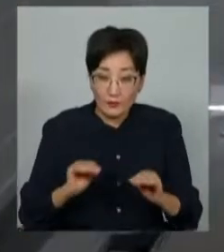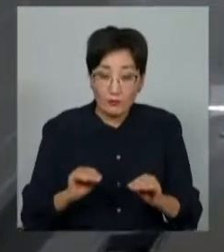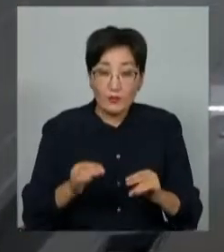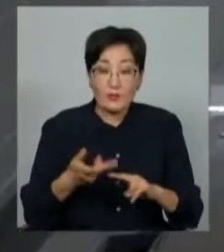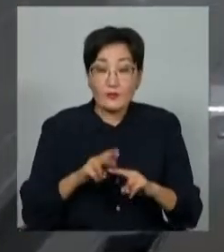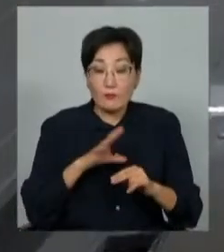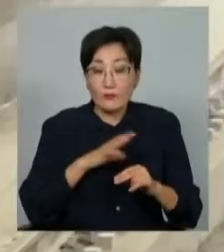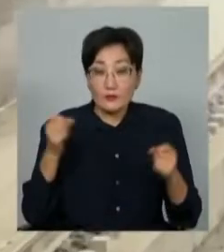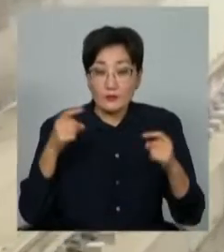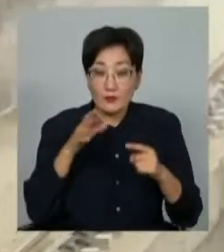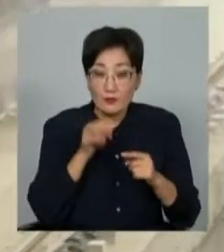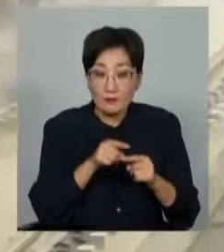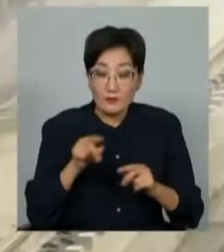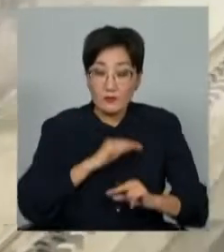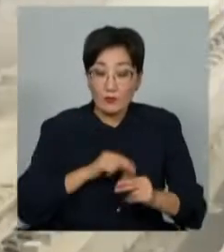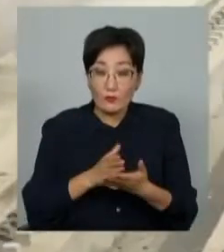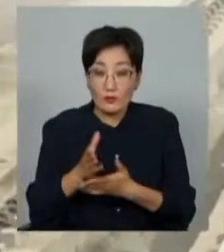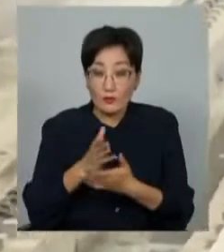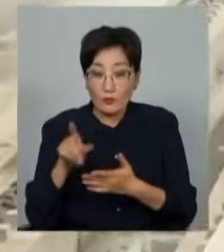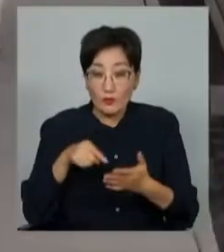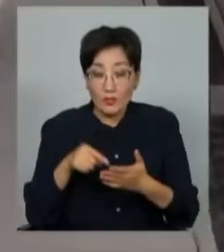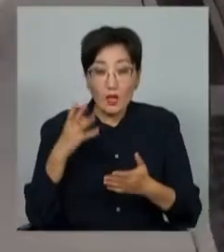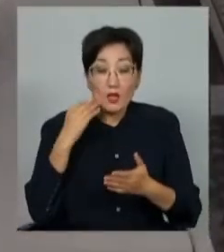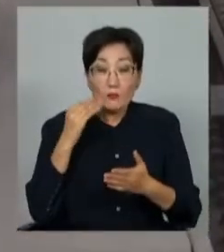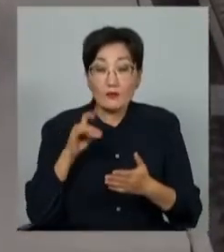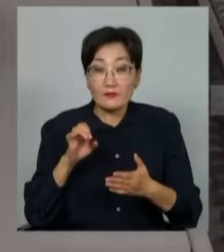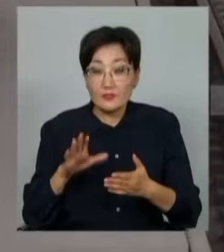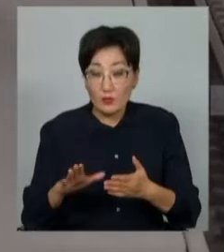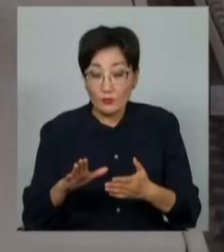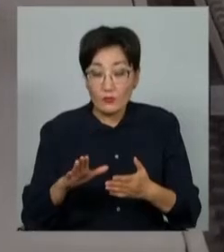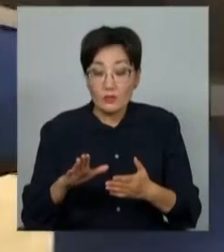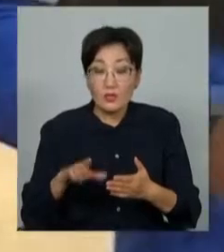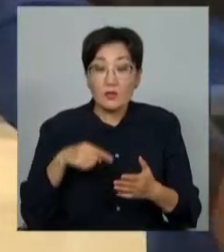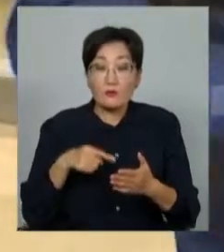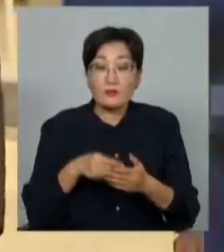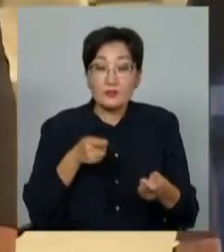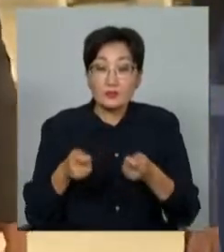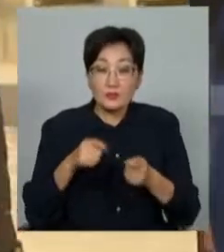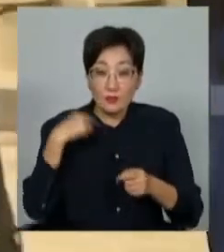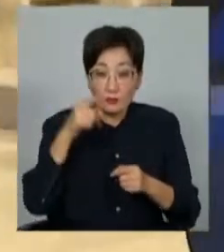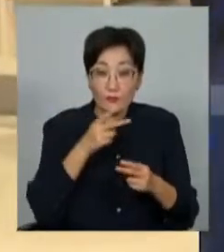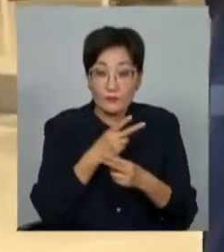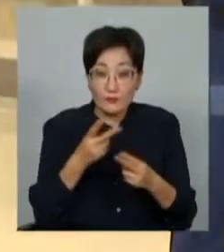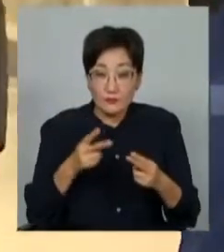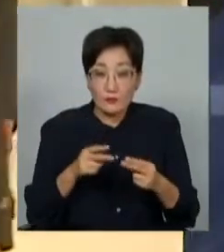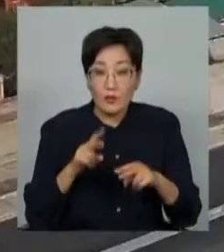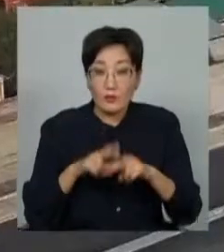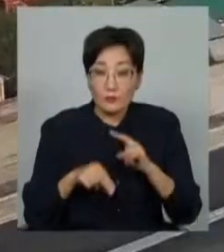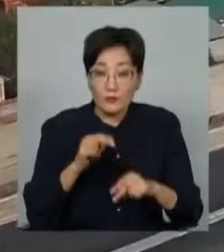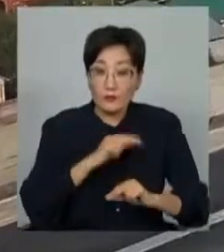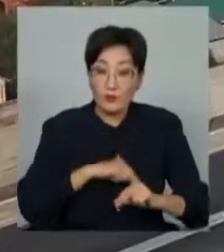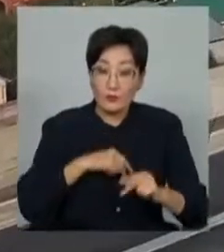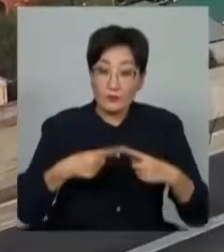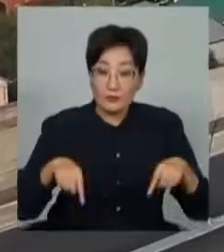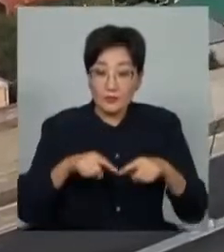Об этом стало известно во время рабочего объезда акима города Бакыджана Сагентаева. Глава мегаполиса лично проинспектировал ход строительных работ на